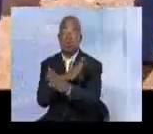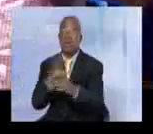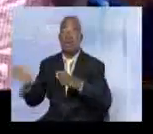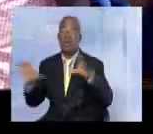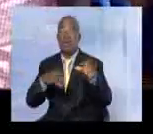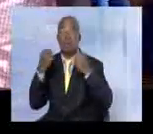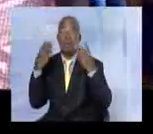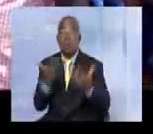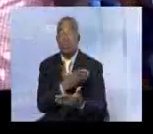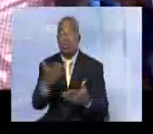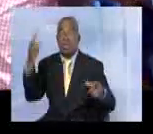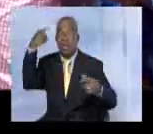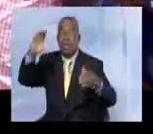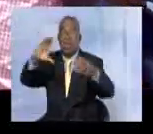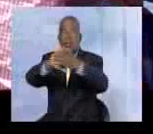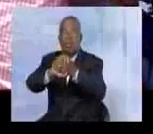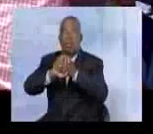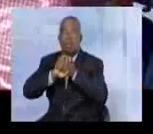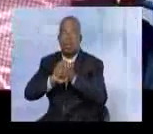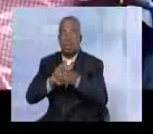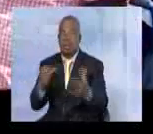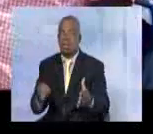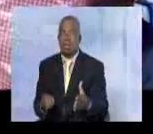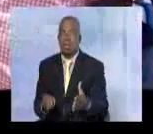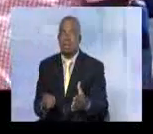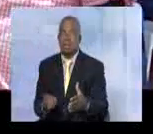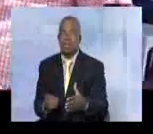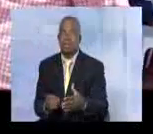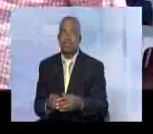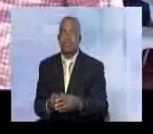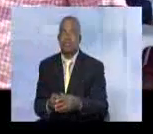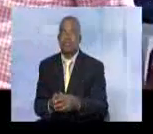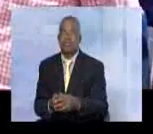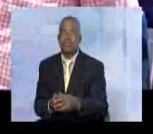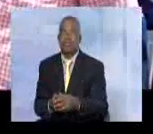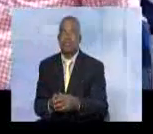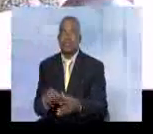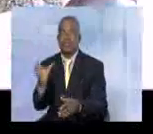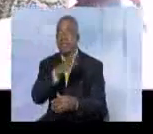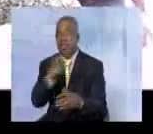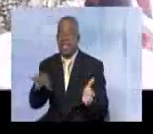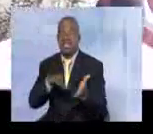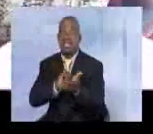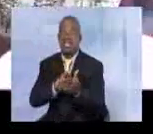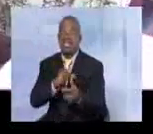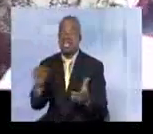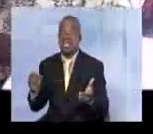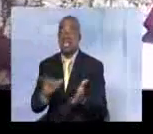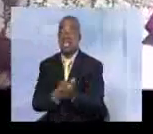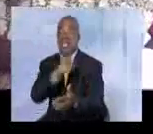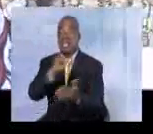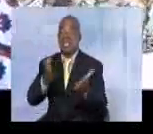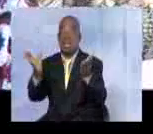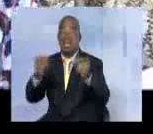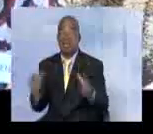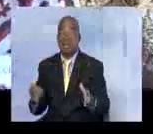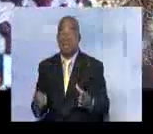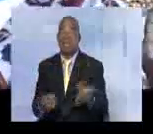en apportant solution aux priorités déjà énumérées. Occasion de ce plaidoyer, la journée